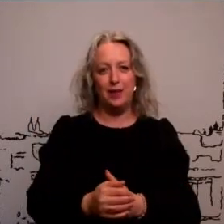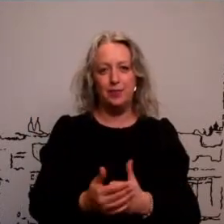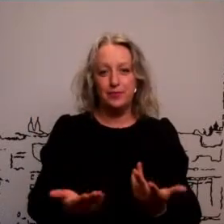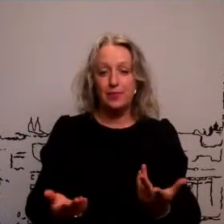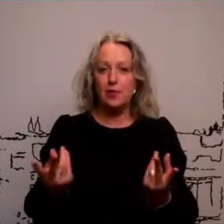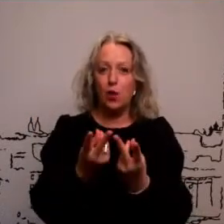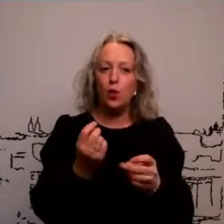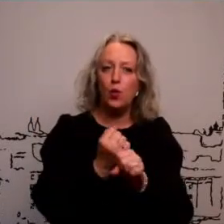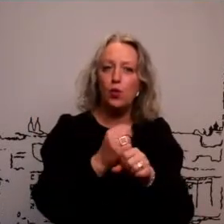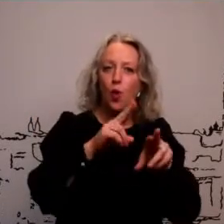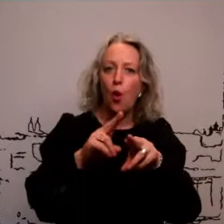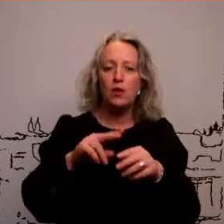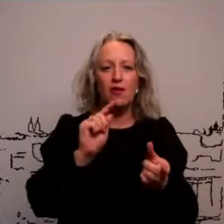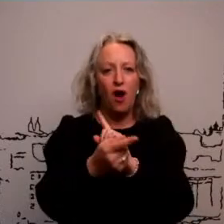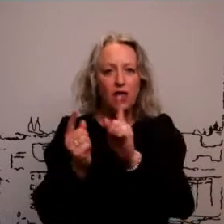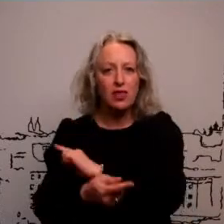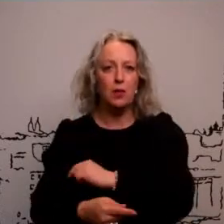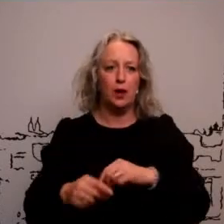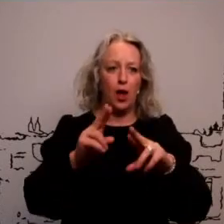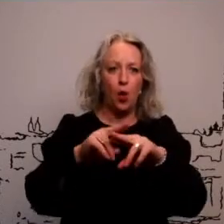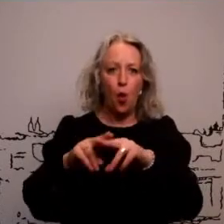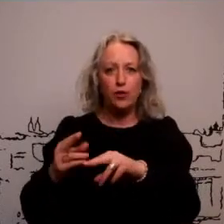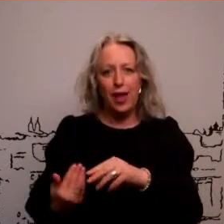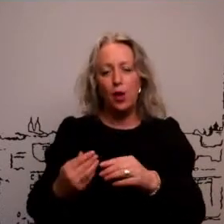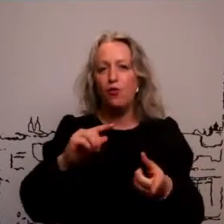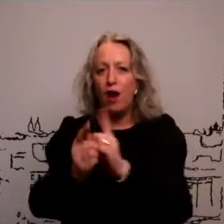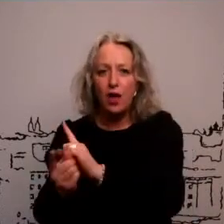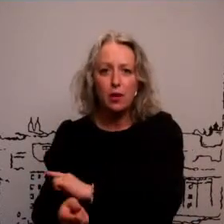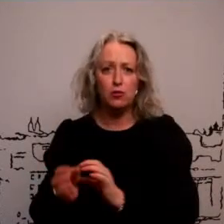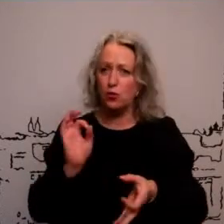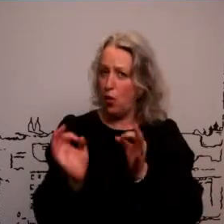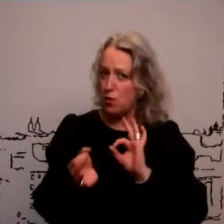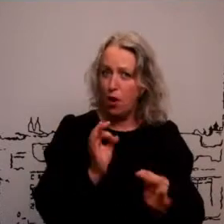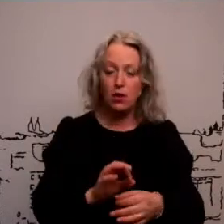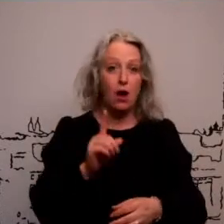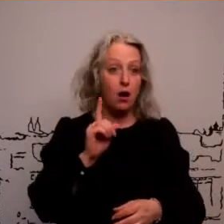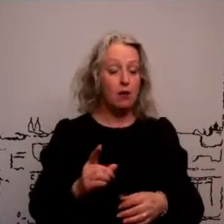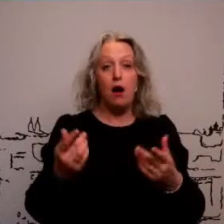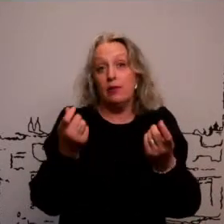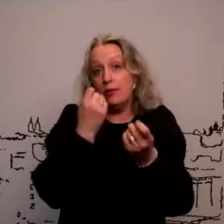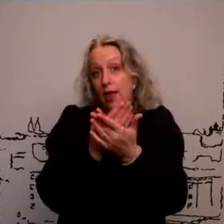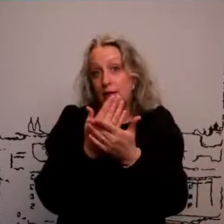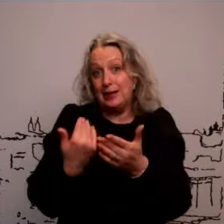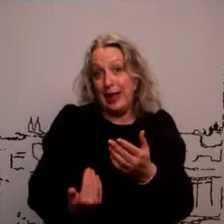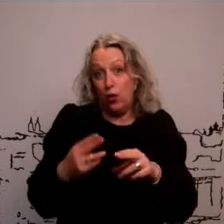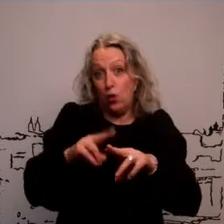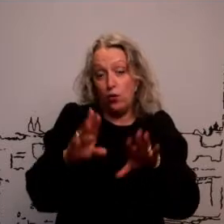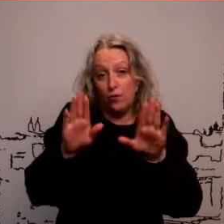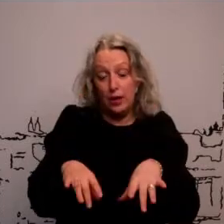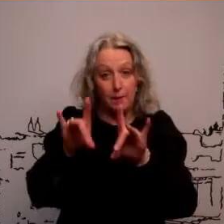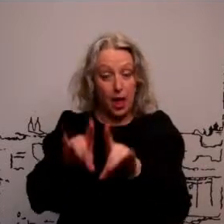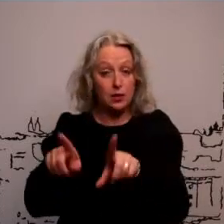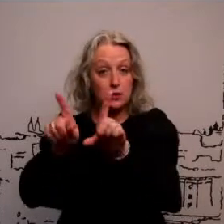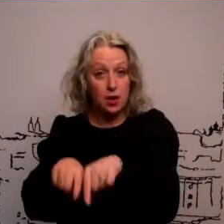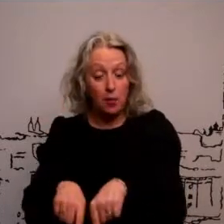ühes kohas teise liikumine on täiesti normaalne, aga sellega ei pea ju muutuma siis elukoht. Ta võib muutuda,